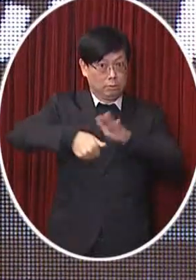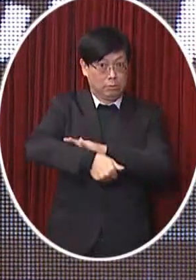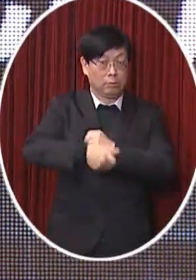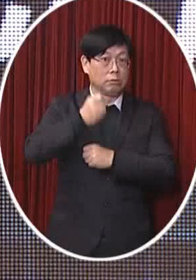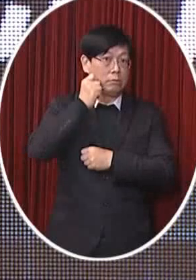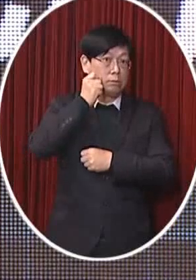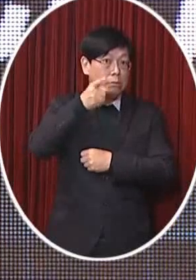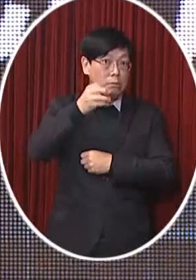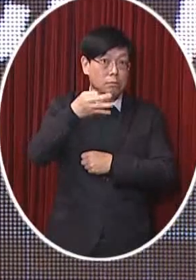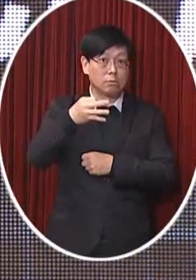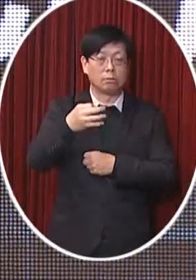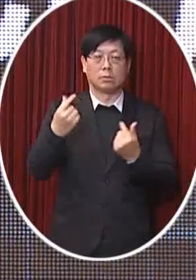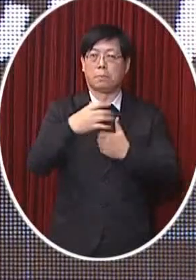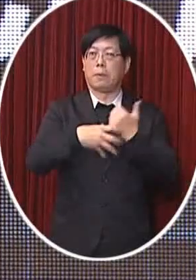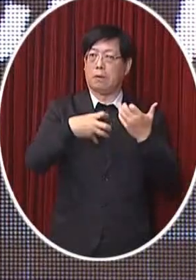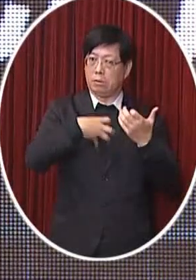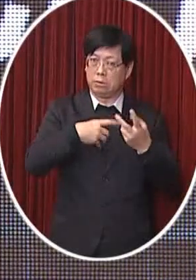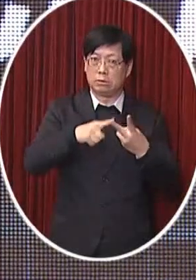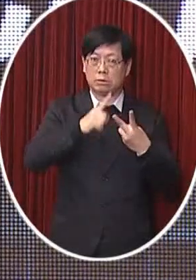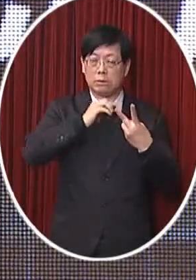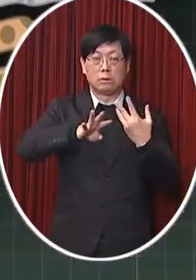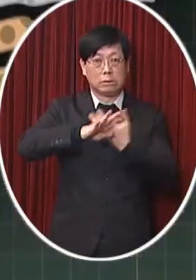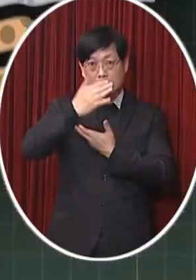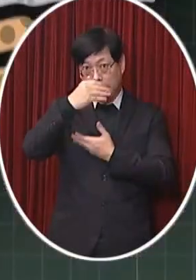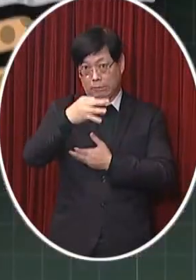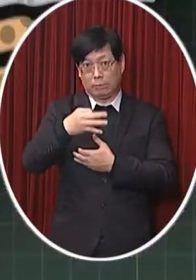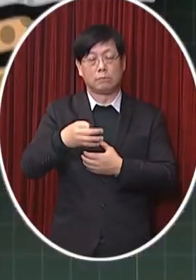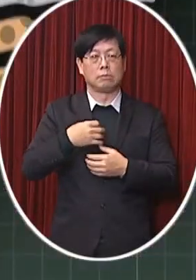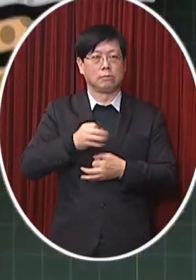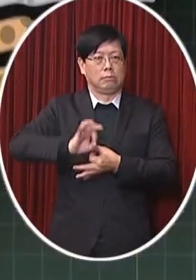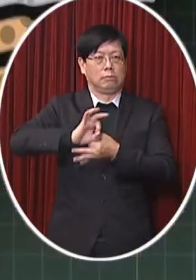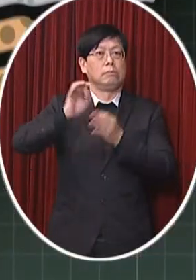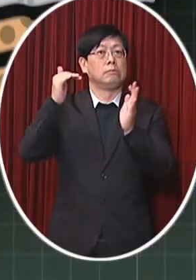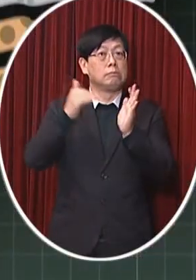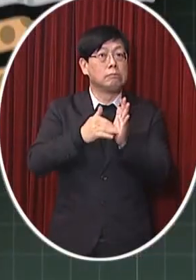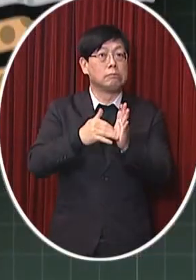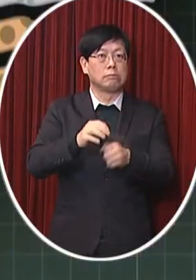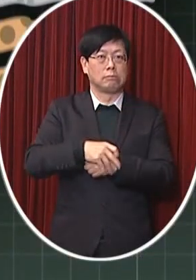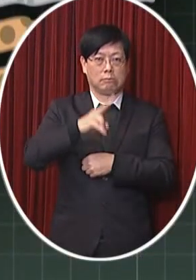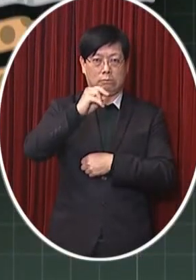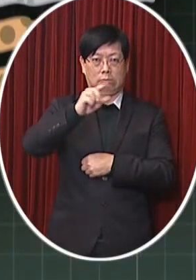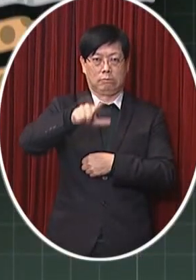薪资，包含保险和餐食费，将大幅提高到